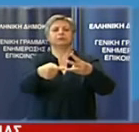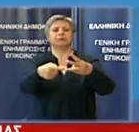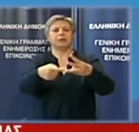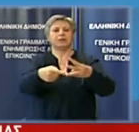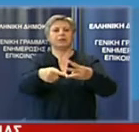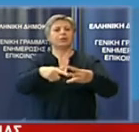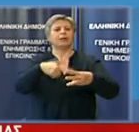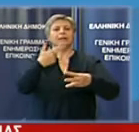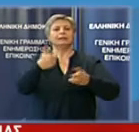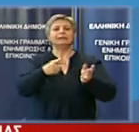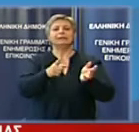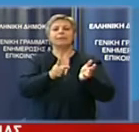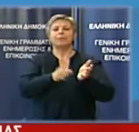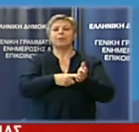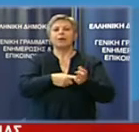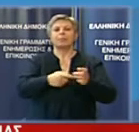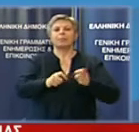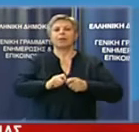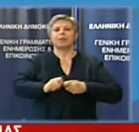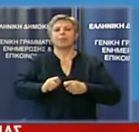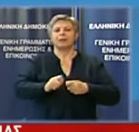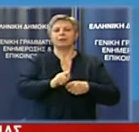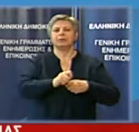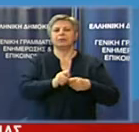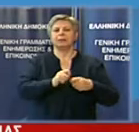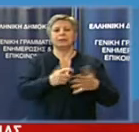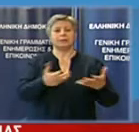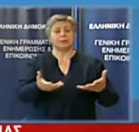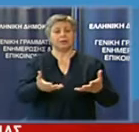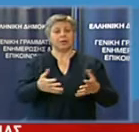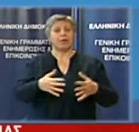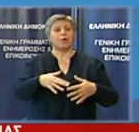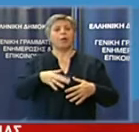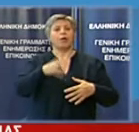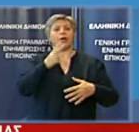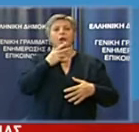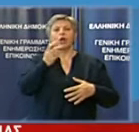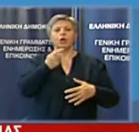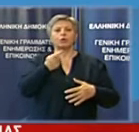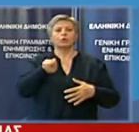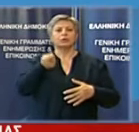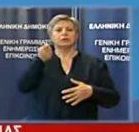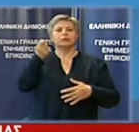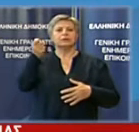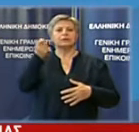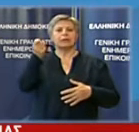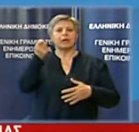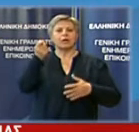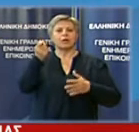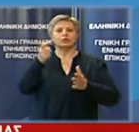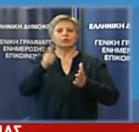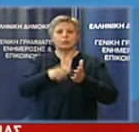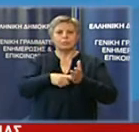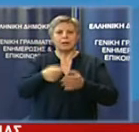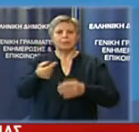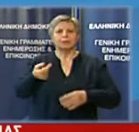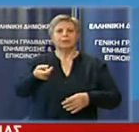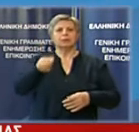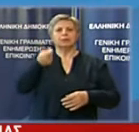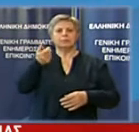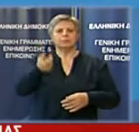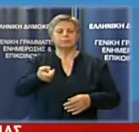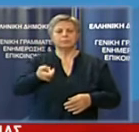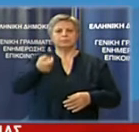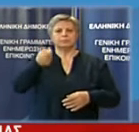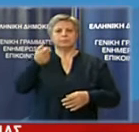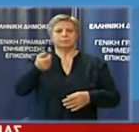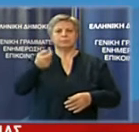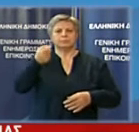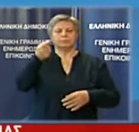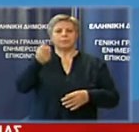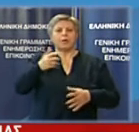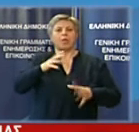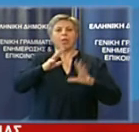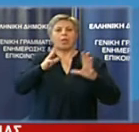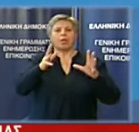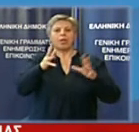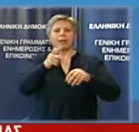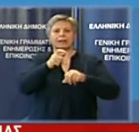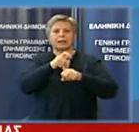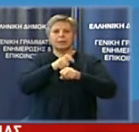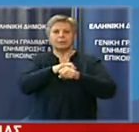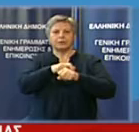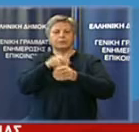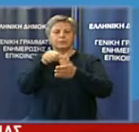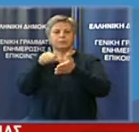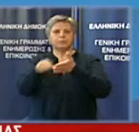να εξασφαλιστεί η βιωσιμότητα του ελληνικού χρέους διαχρονικά. Αυτό σημαίνει ότι σε μια